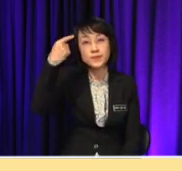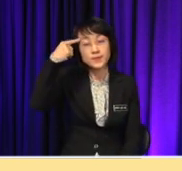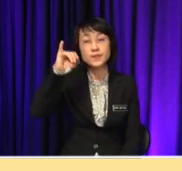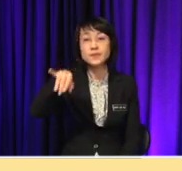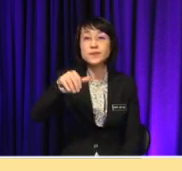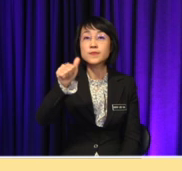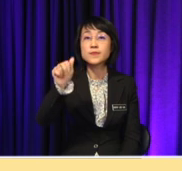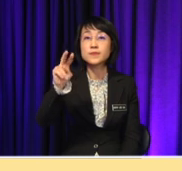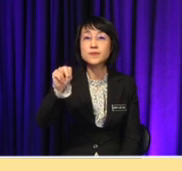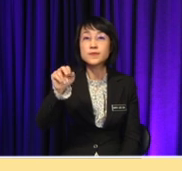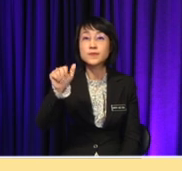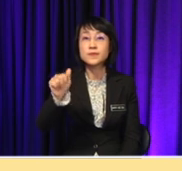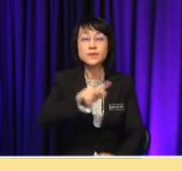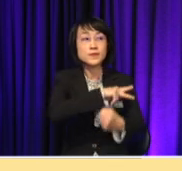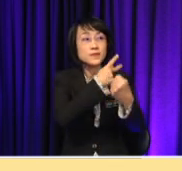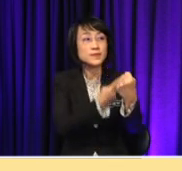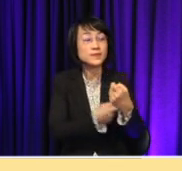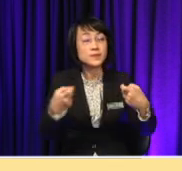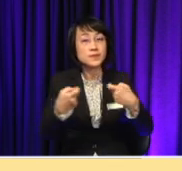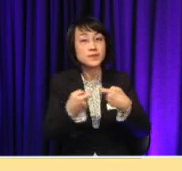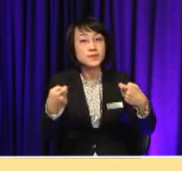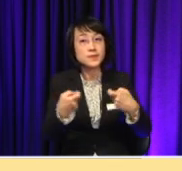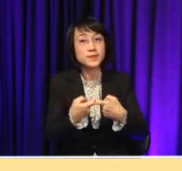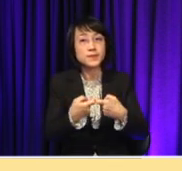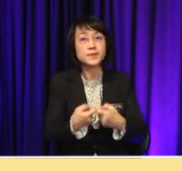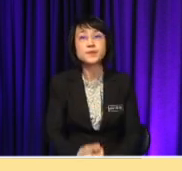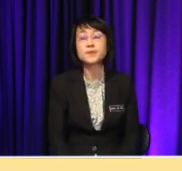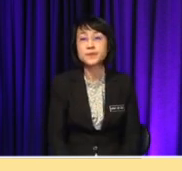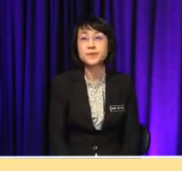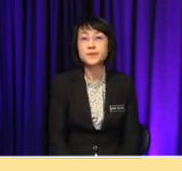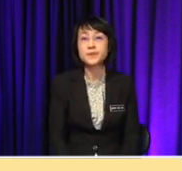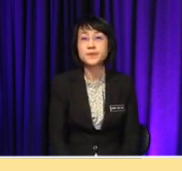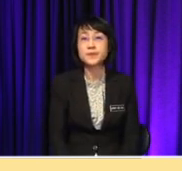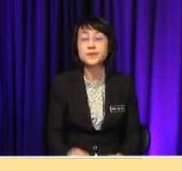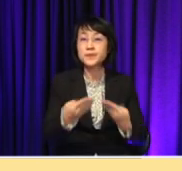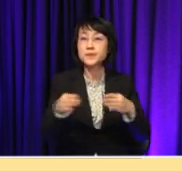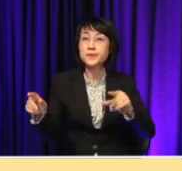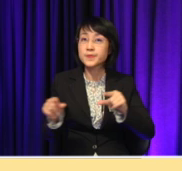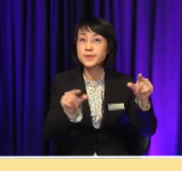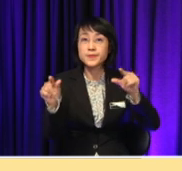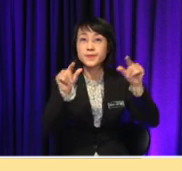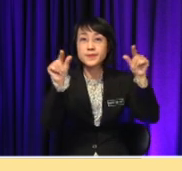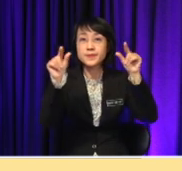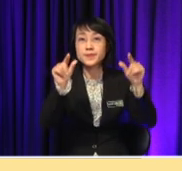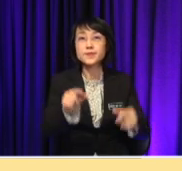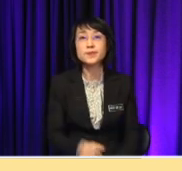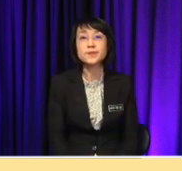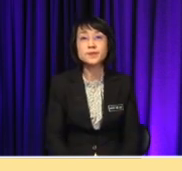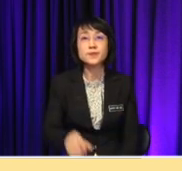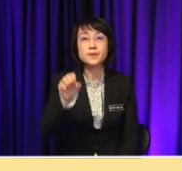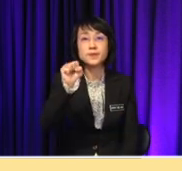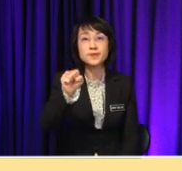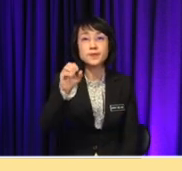menyebabkan pembebasan gesthalfe dayaksida Oke singkatan persamaan kimia ada S